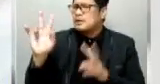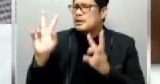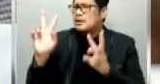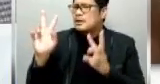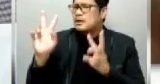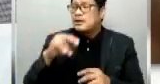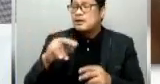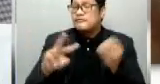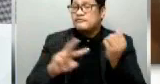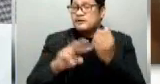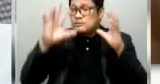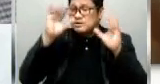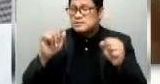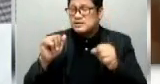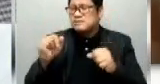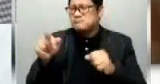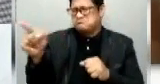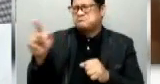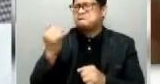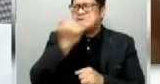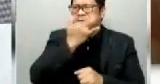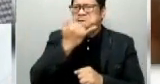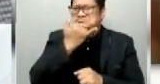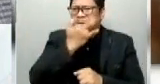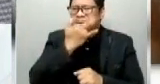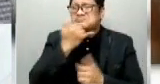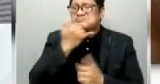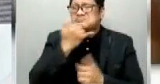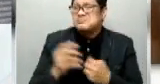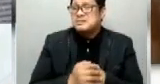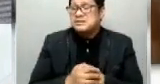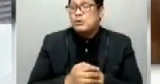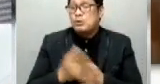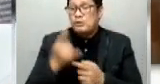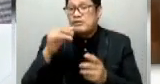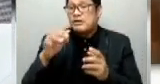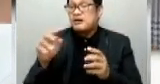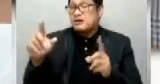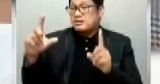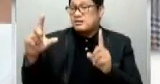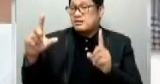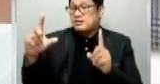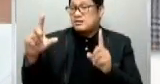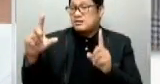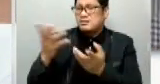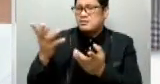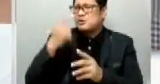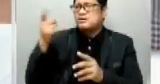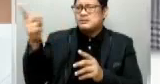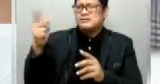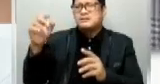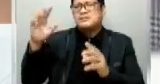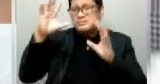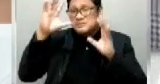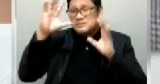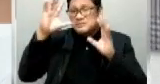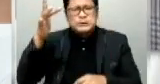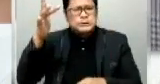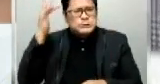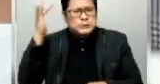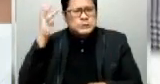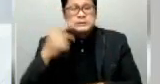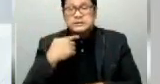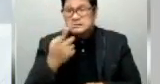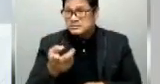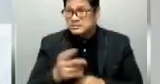wrong, kaya galit or medyo ang in her words, picon sa kanya yung Pangulo. Does that mean parang the president is always